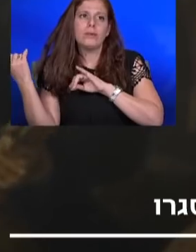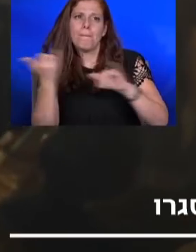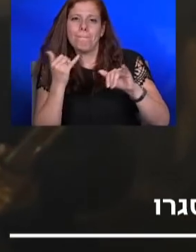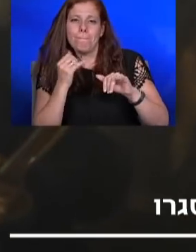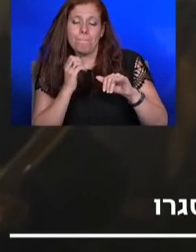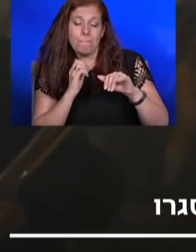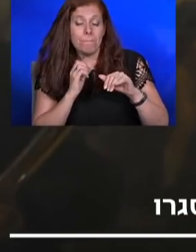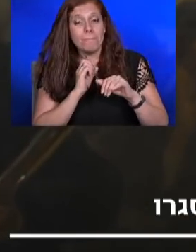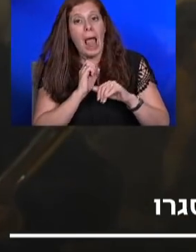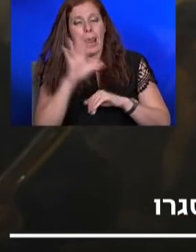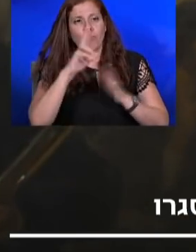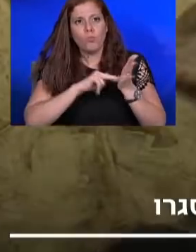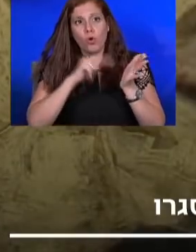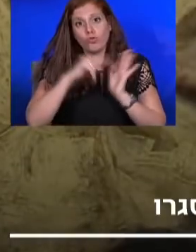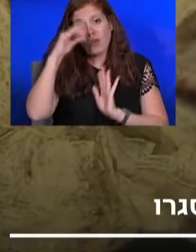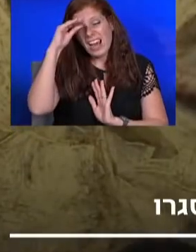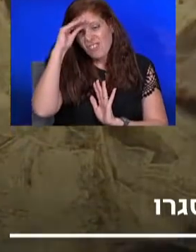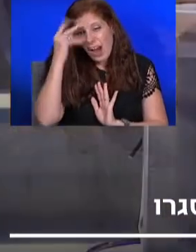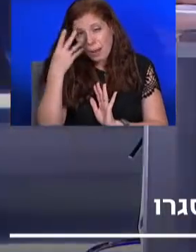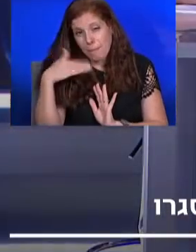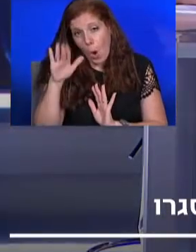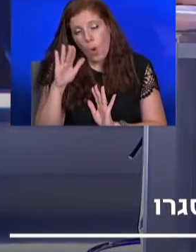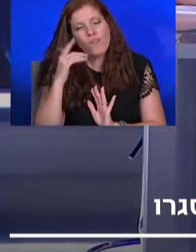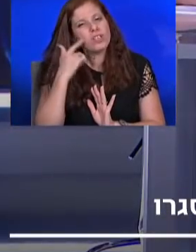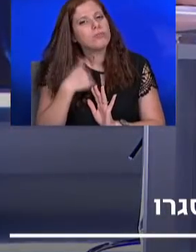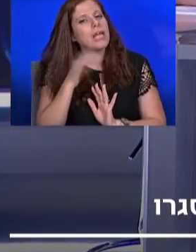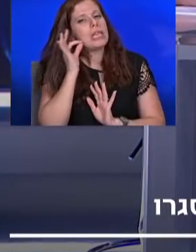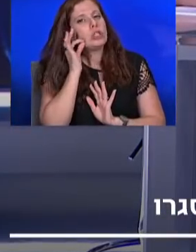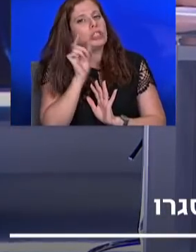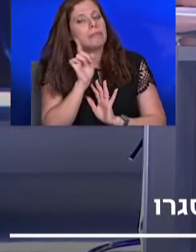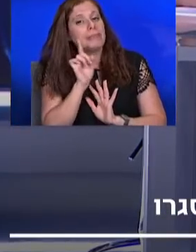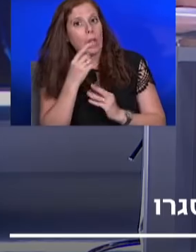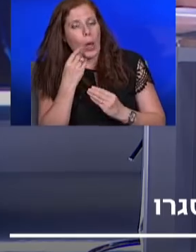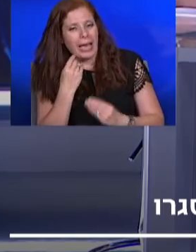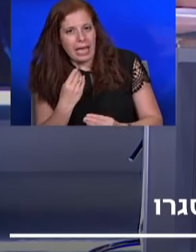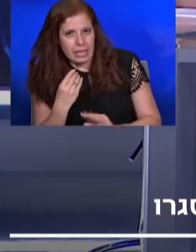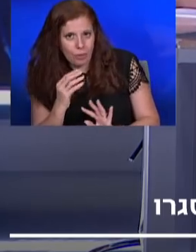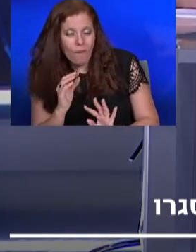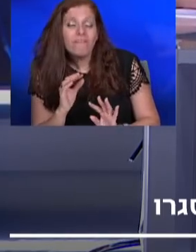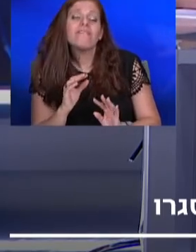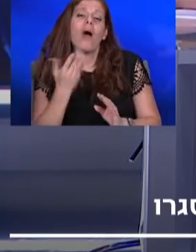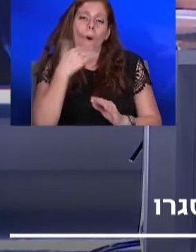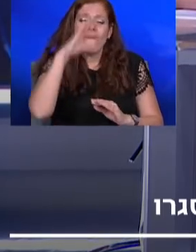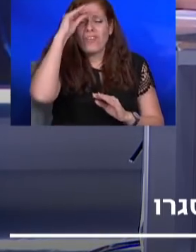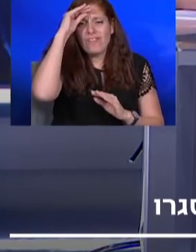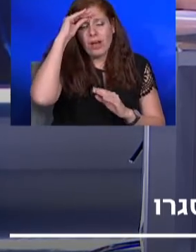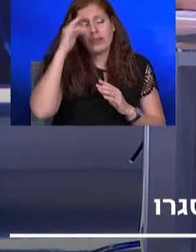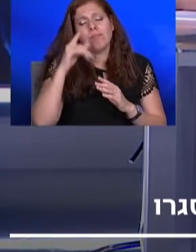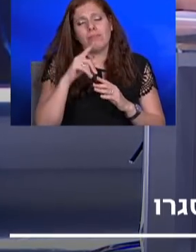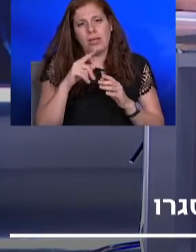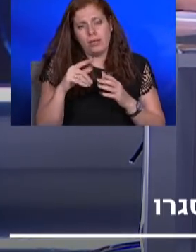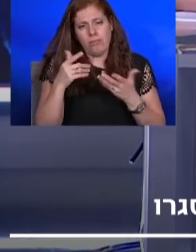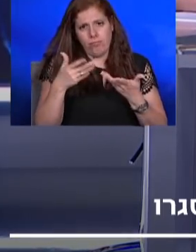אני לא יודעת אם זה היה מתקבל טוב אם היו מעלים תמונות של ישבני נשים, אבל עובדה שהגוף